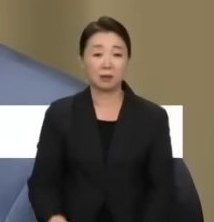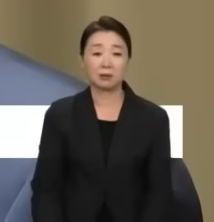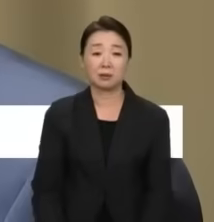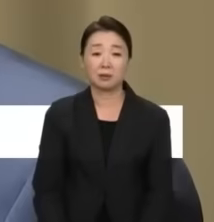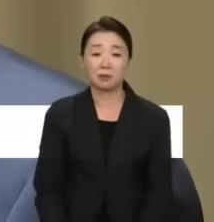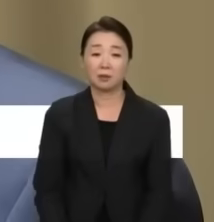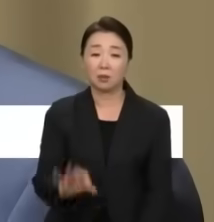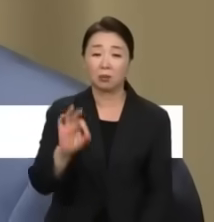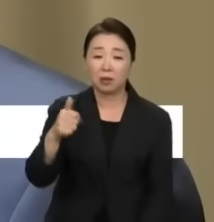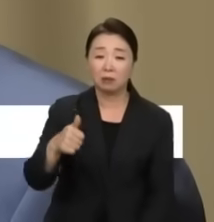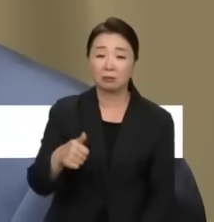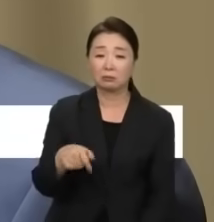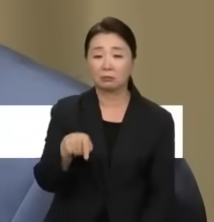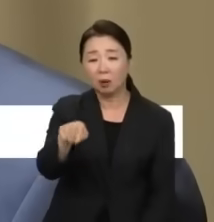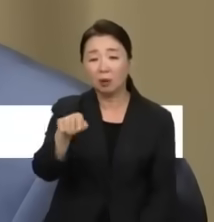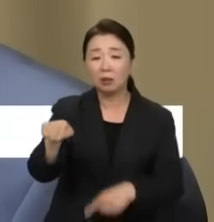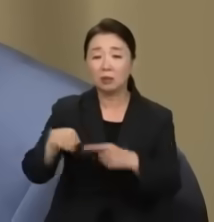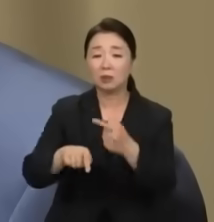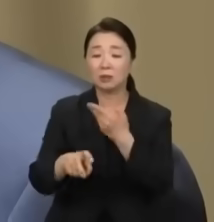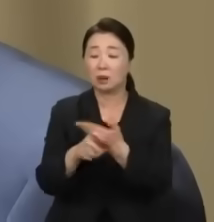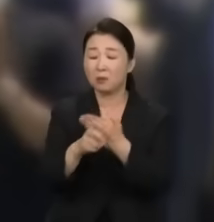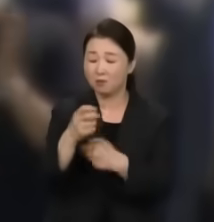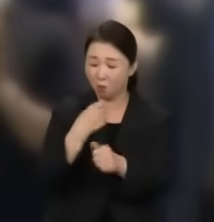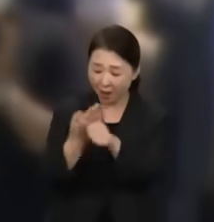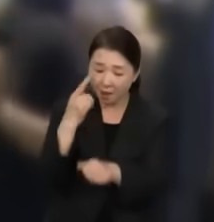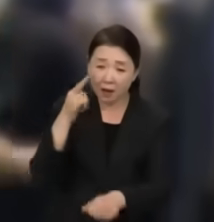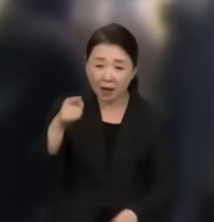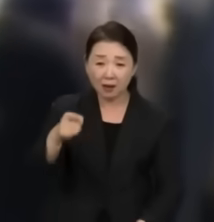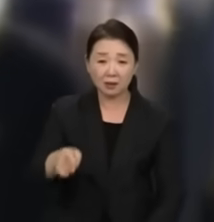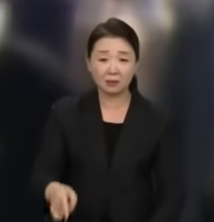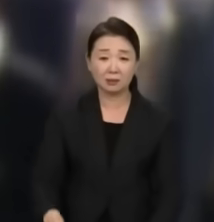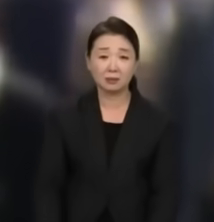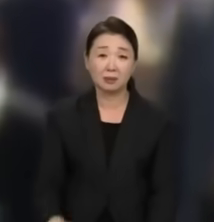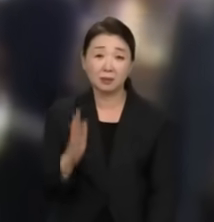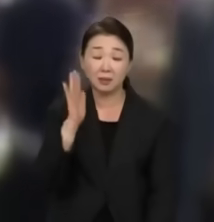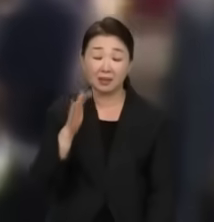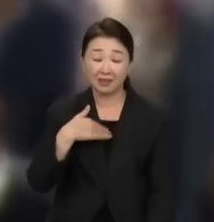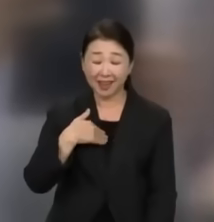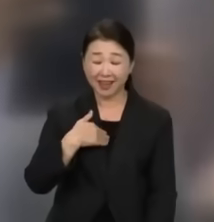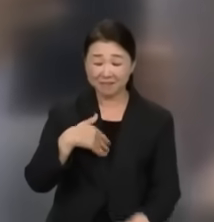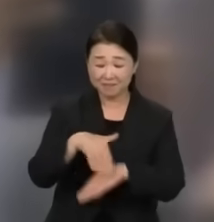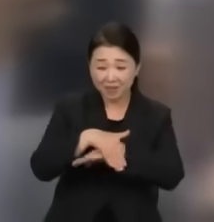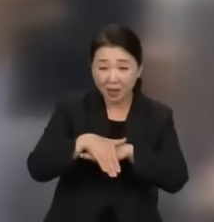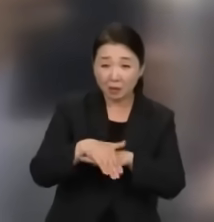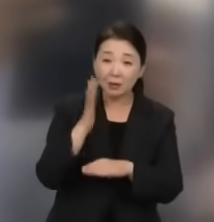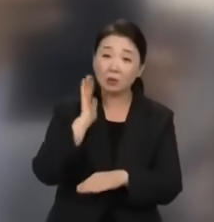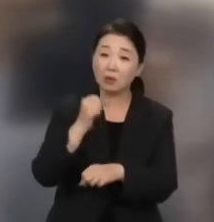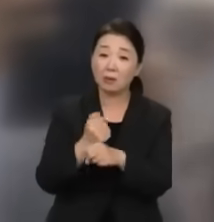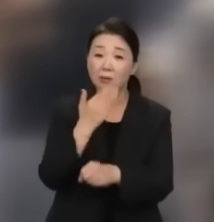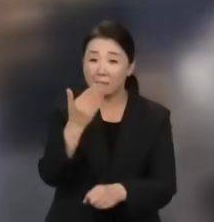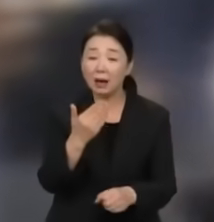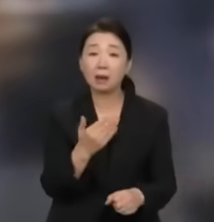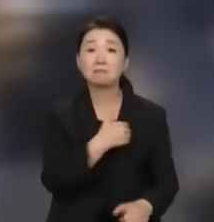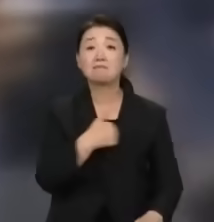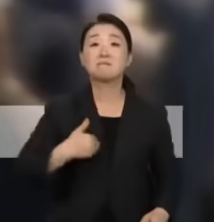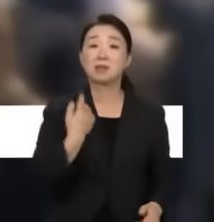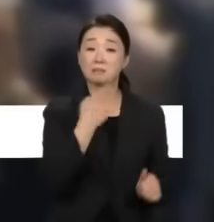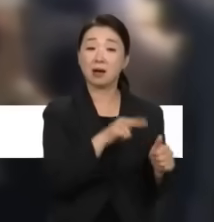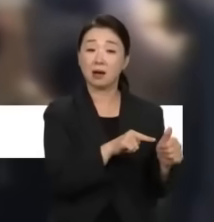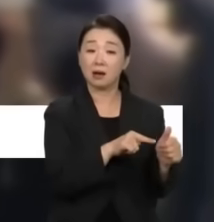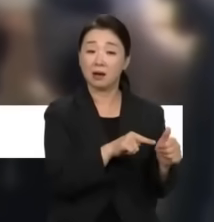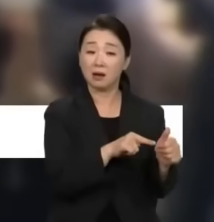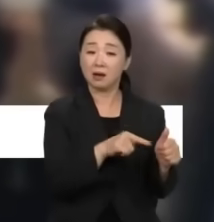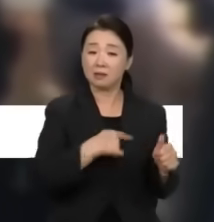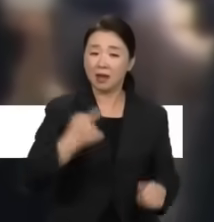나는데 정치자금법으로 고발했을 거야. 자신이 판을 짜면 대통령도 만든다고 자신했던 명태균 씨. 내한테 오면 내가 한